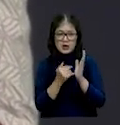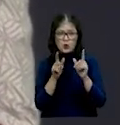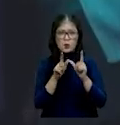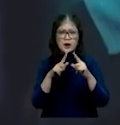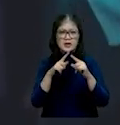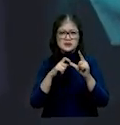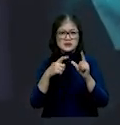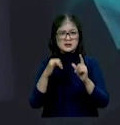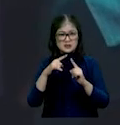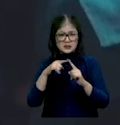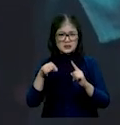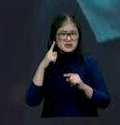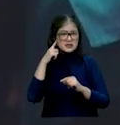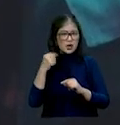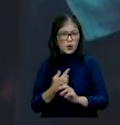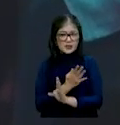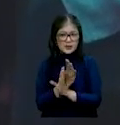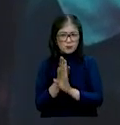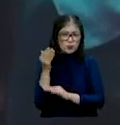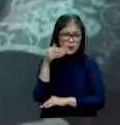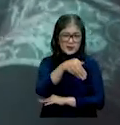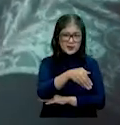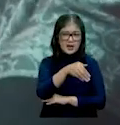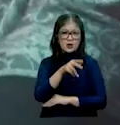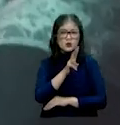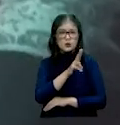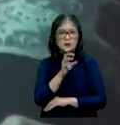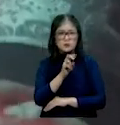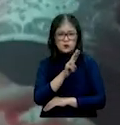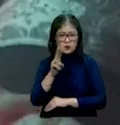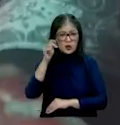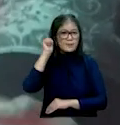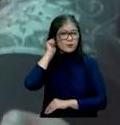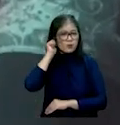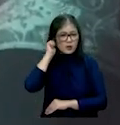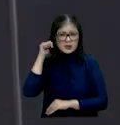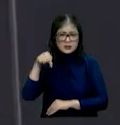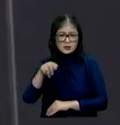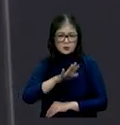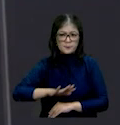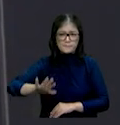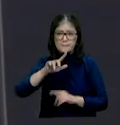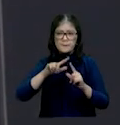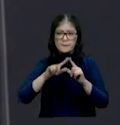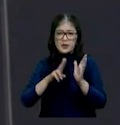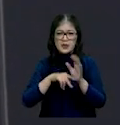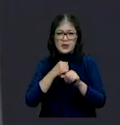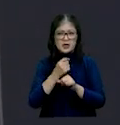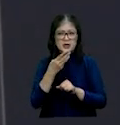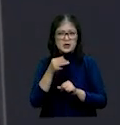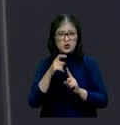Timur. Acara ini turut dihadiri oleh sekitar 220 pemimpin wanita dari jaringan Marriott Indonesia. Wamen Parekraf